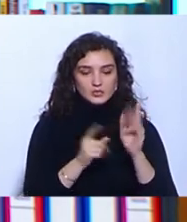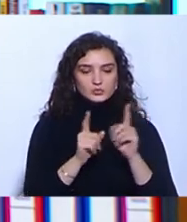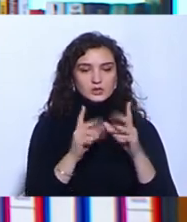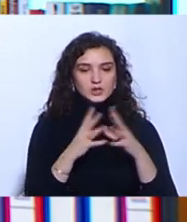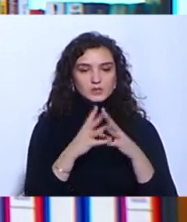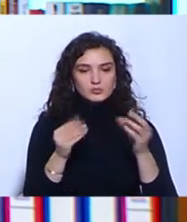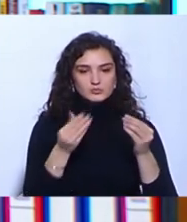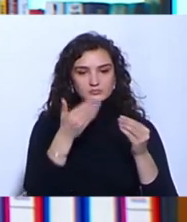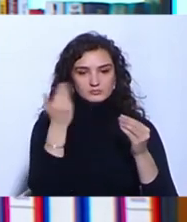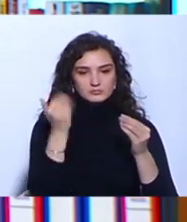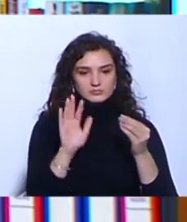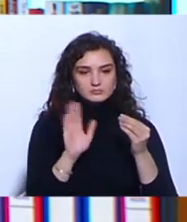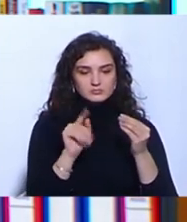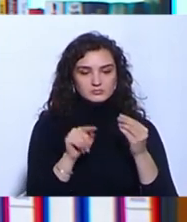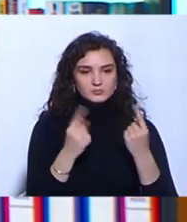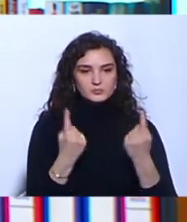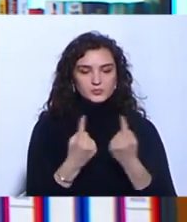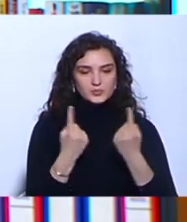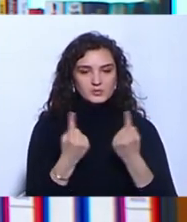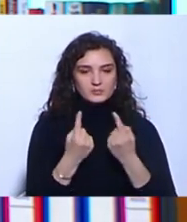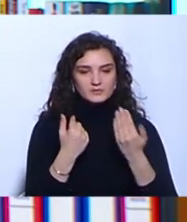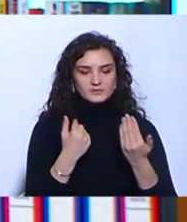ლიმონი, რომელიც ბუნებრივი